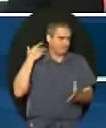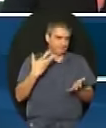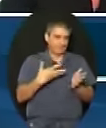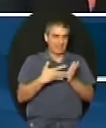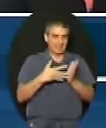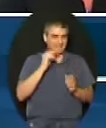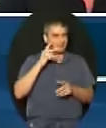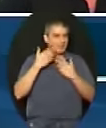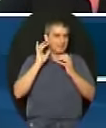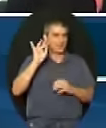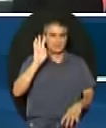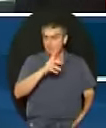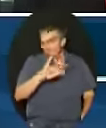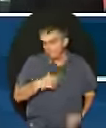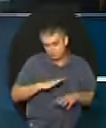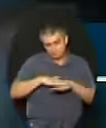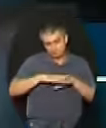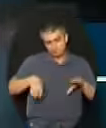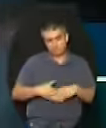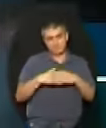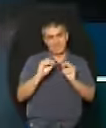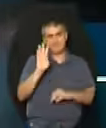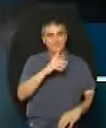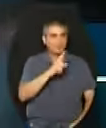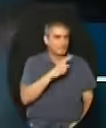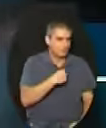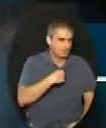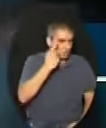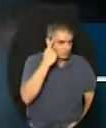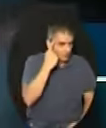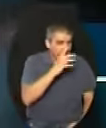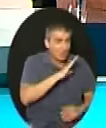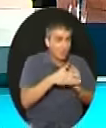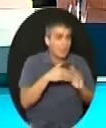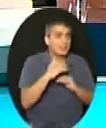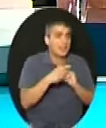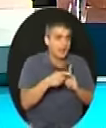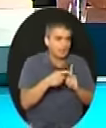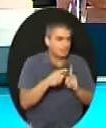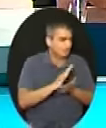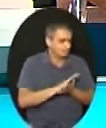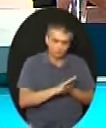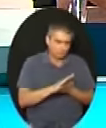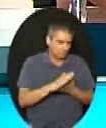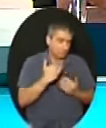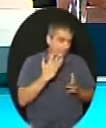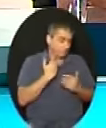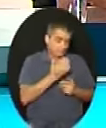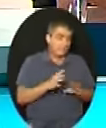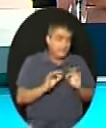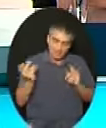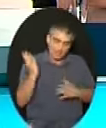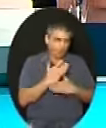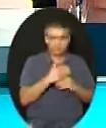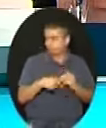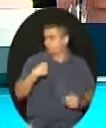התחקירים וביבי טור סורק אחד. הם רוצים להשלים עם נתניהו. אבל, אני חושב שכל ההליך הזה פשוט פגום מתחילתו ועד סופו.